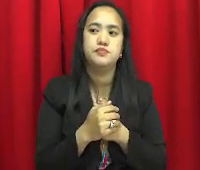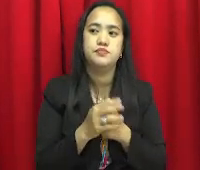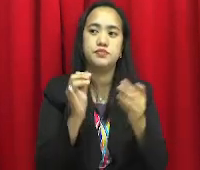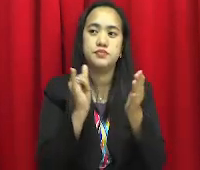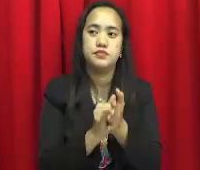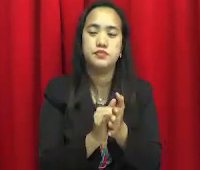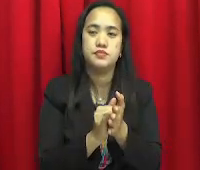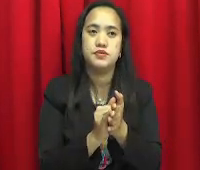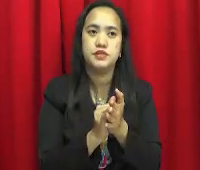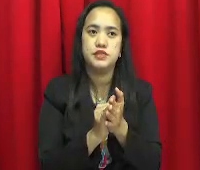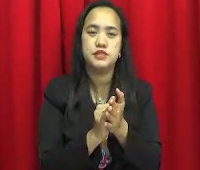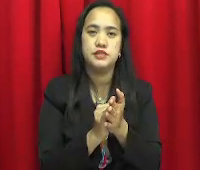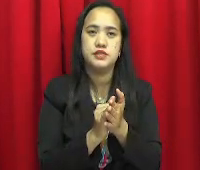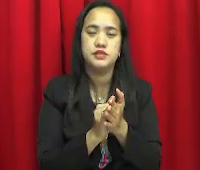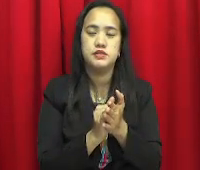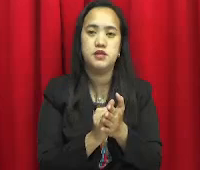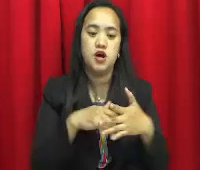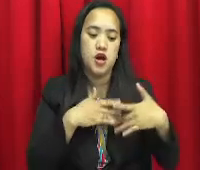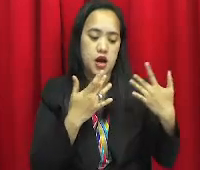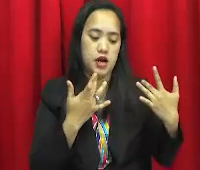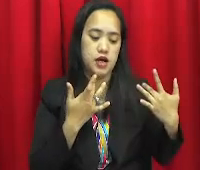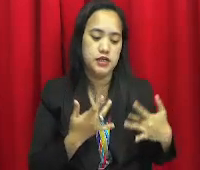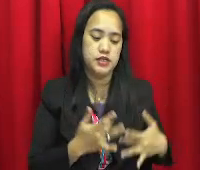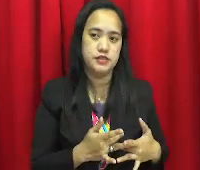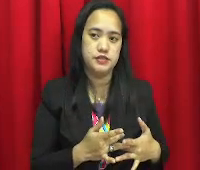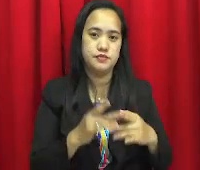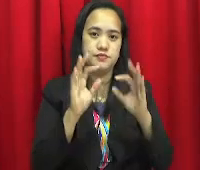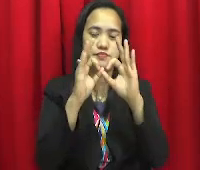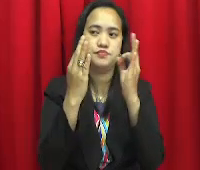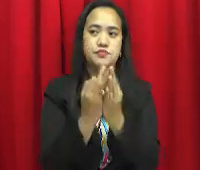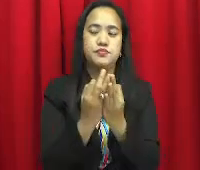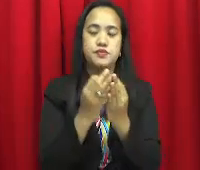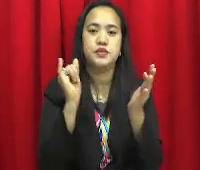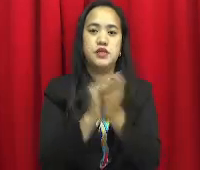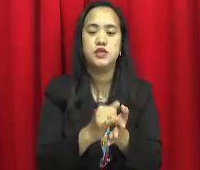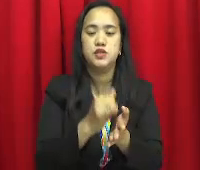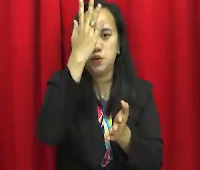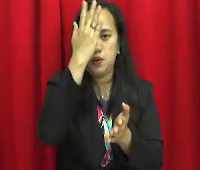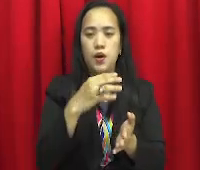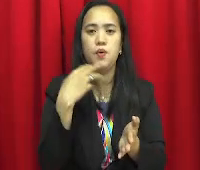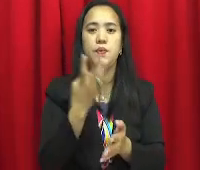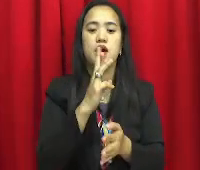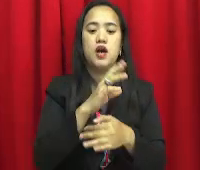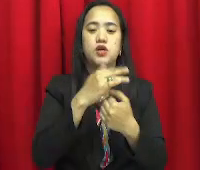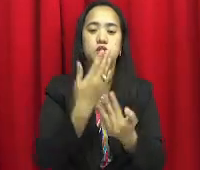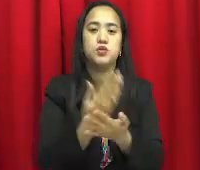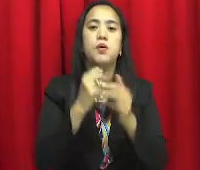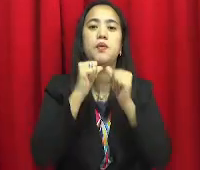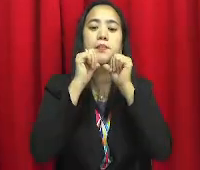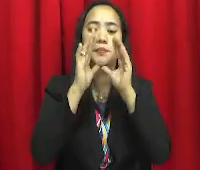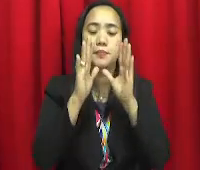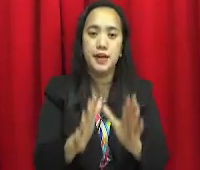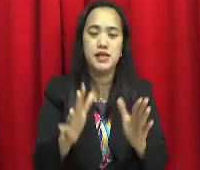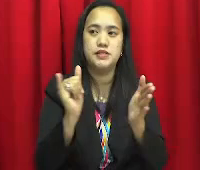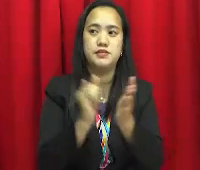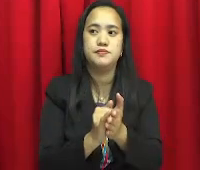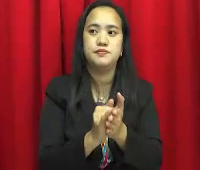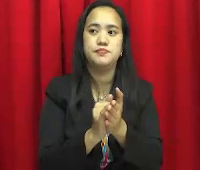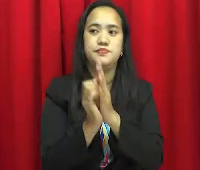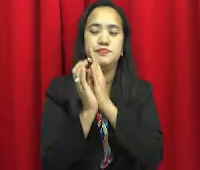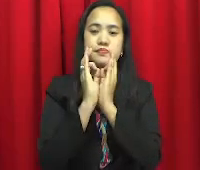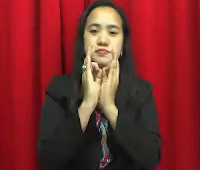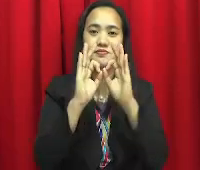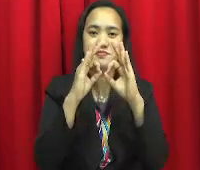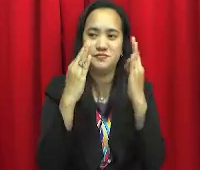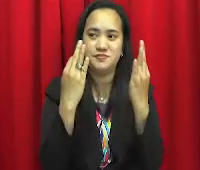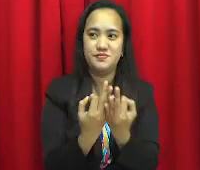puso ay nasa pamilya. Kaya mapalad tayo, mga CSI. Kaya patuloy tayong magbunye at lagi natin nakakasama ang ating pastor